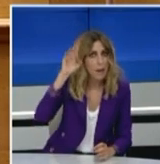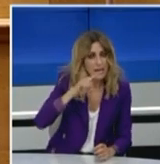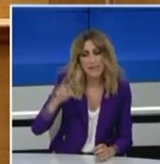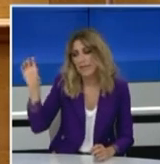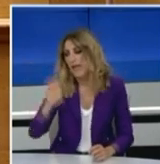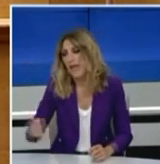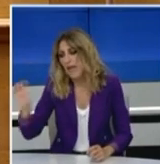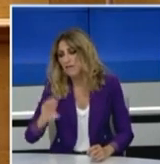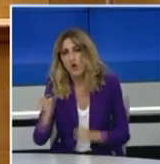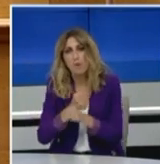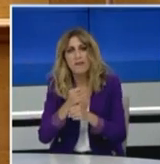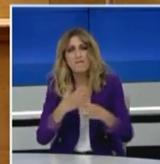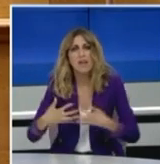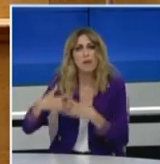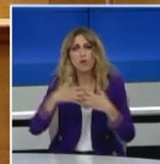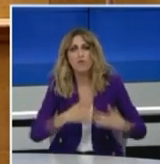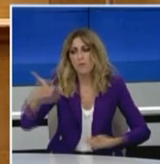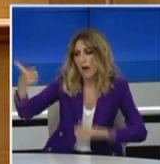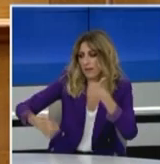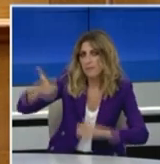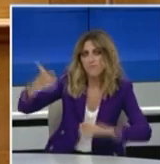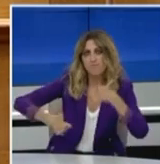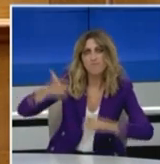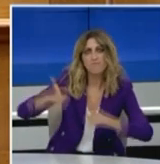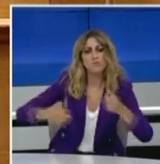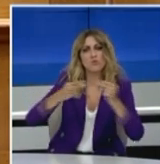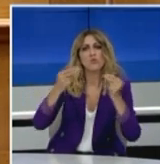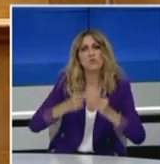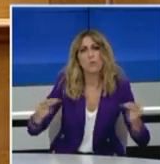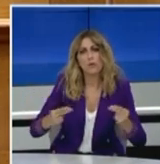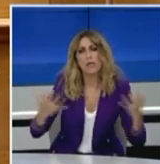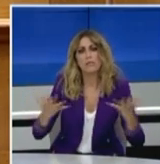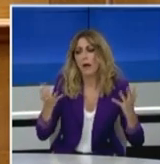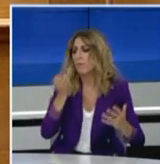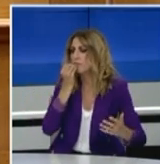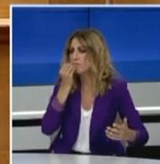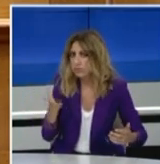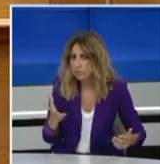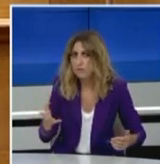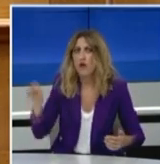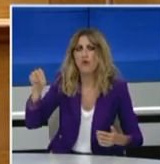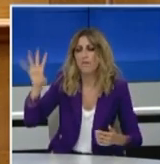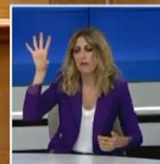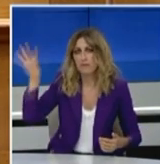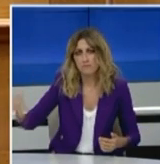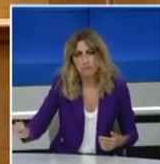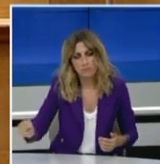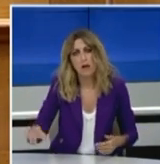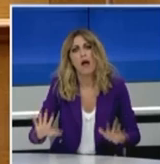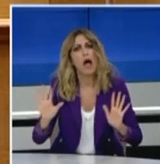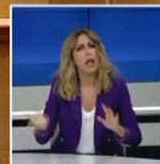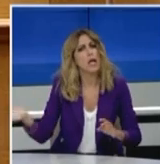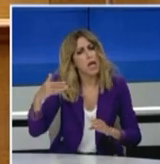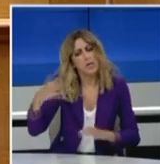μονοπωλίων για την απόκτηση μεγαλύτερων μεριδίων στην παγκόσμια αγορά, όπως κατά καιρού συνέβη και με άλλους